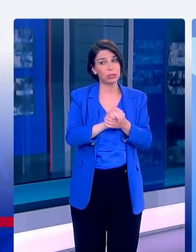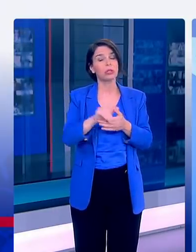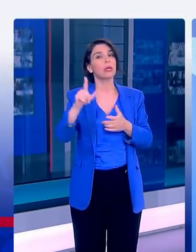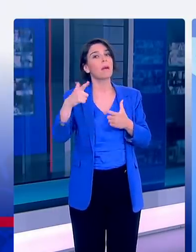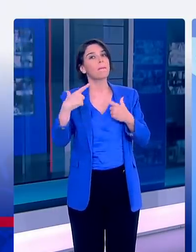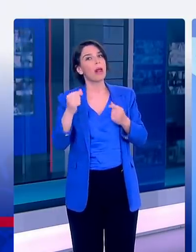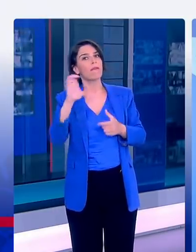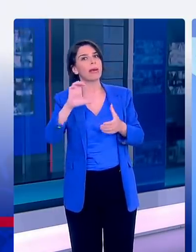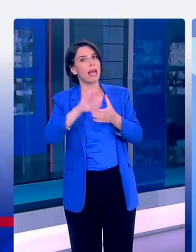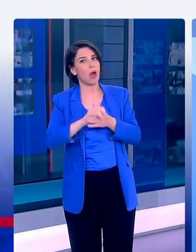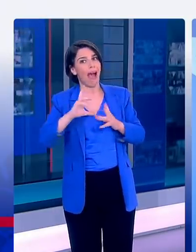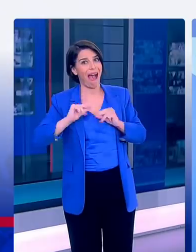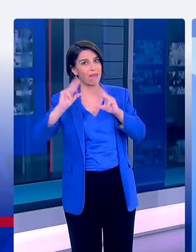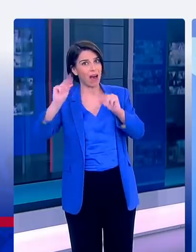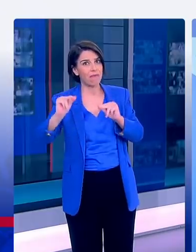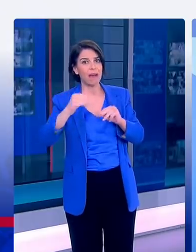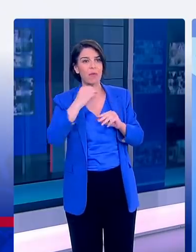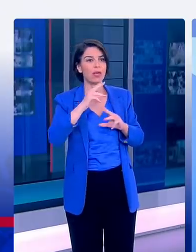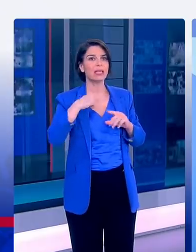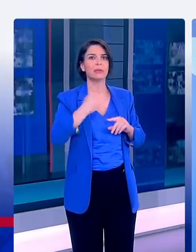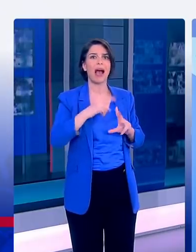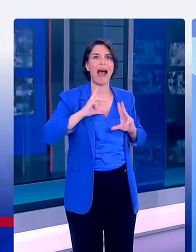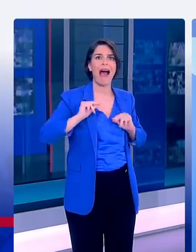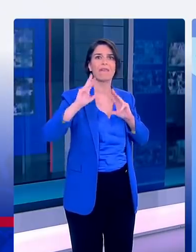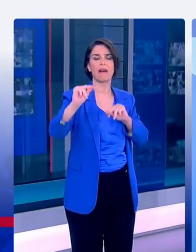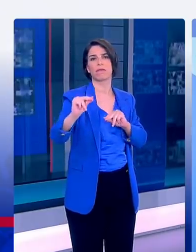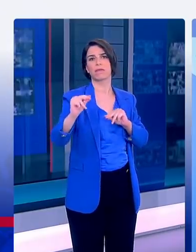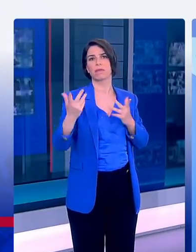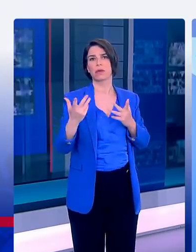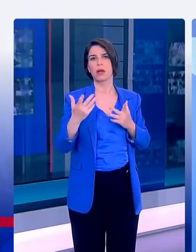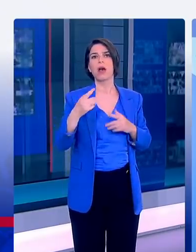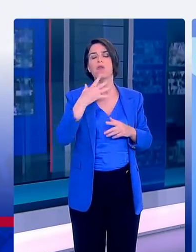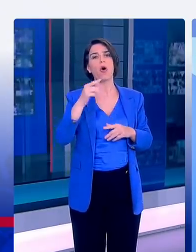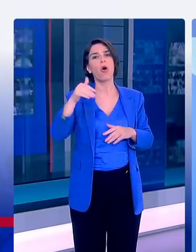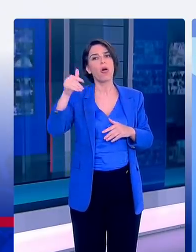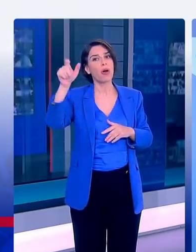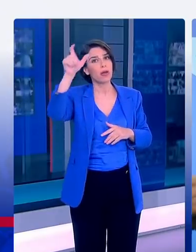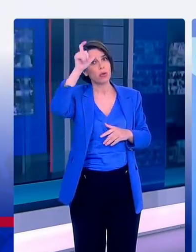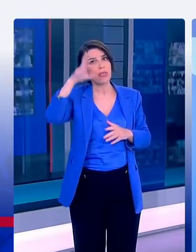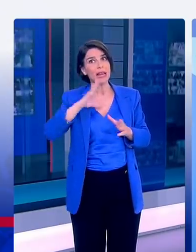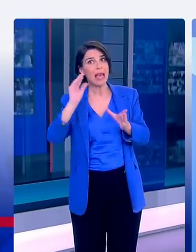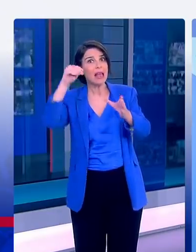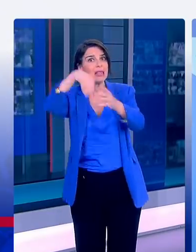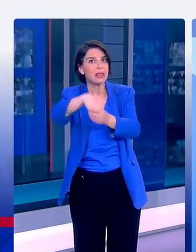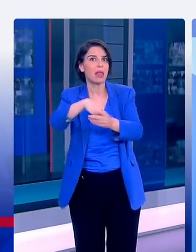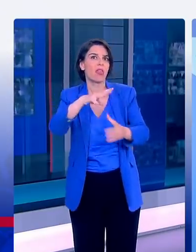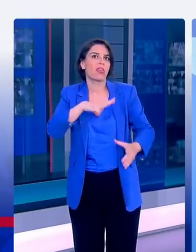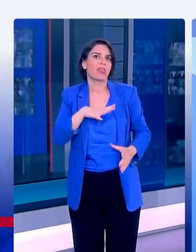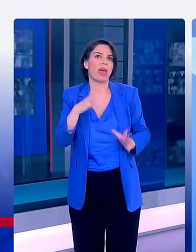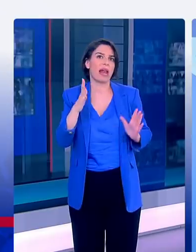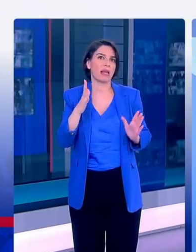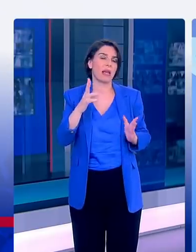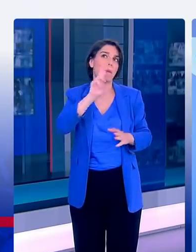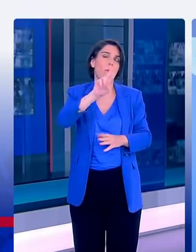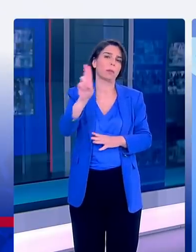οποίο απειλείται ευθέως από ένα γείτονα, το οποίο μάλιστα έχει και το καθεστώς της υποψήφιας προς ένταξη χώρα στην Ευρωπαϊκή Ένωση.